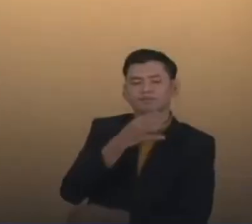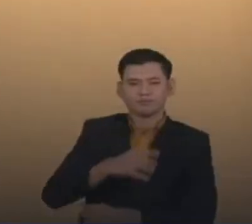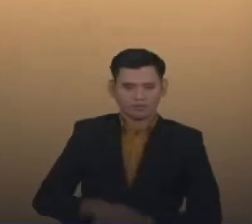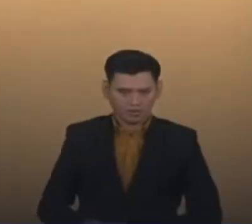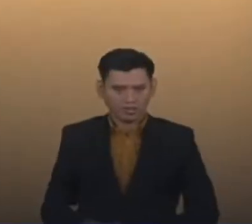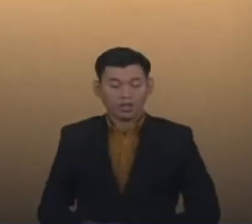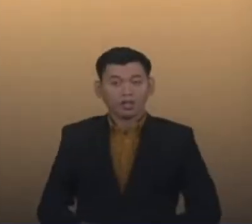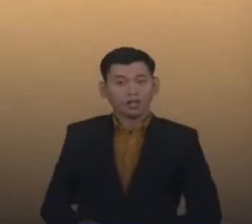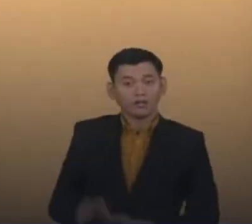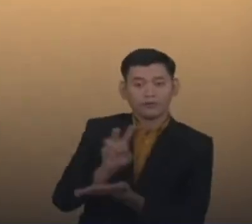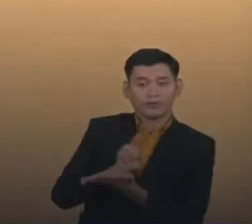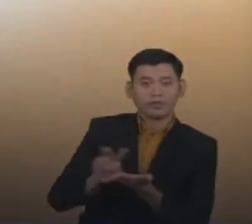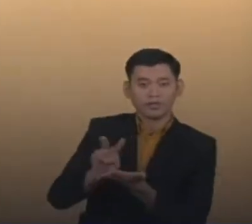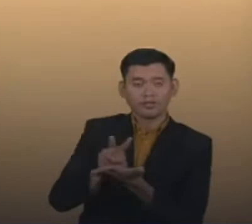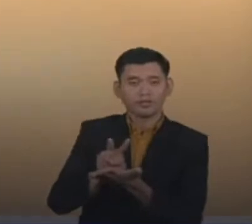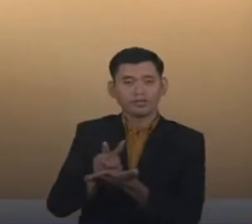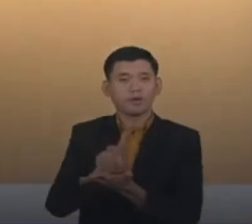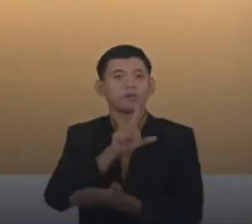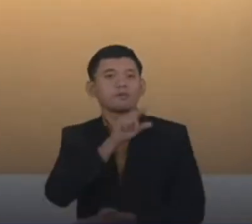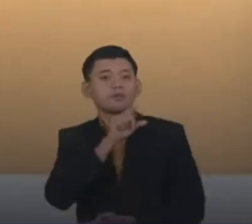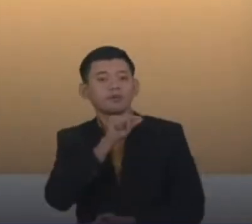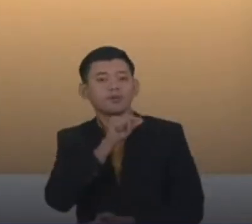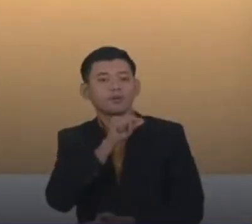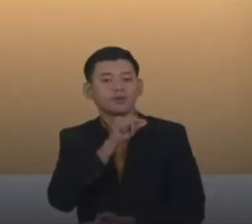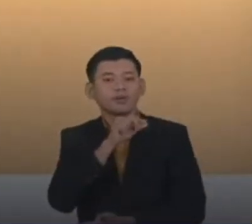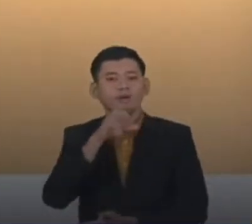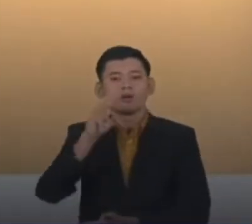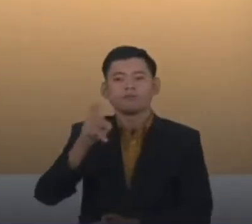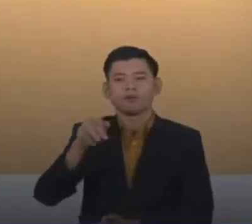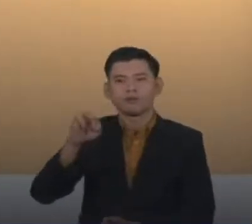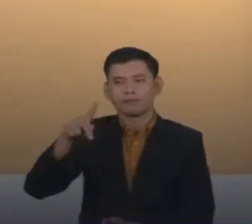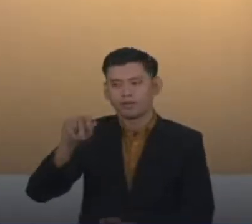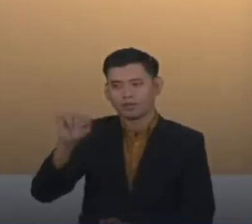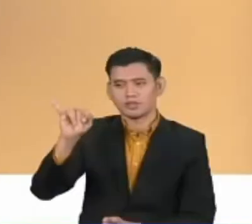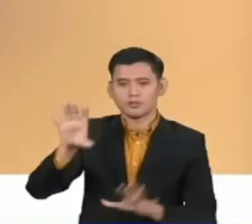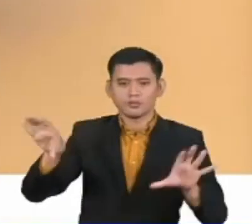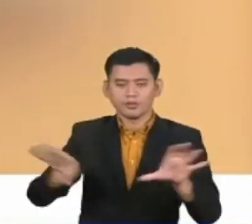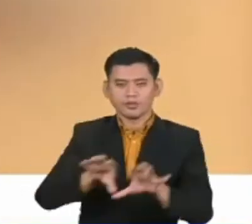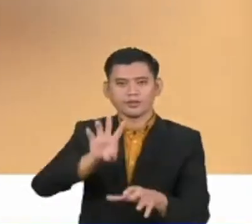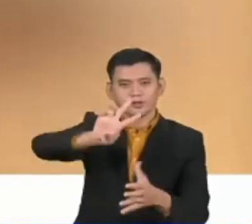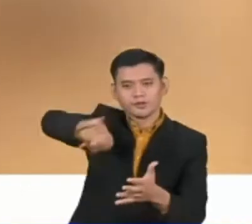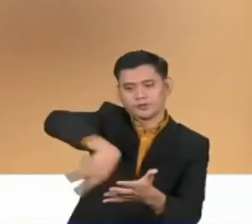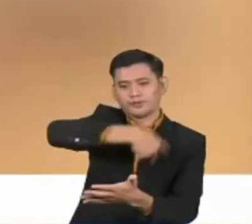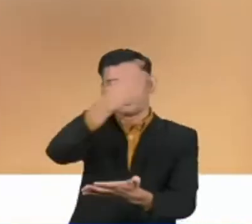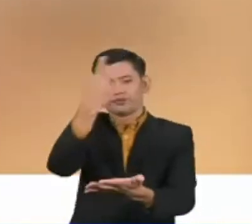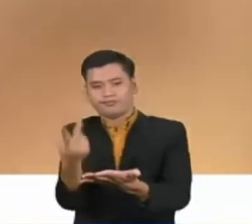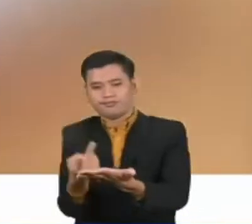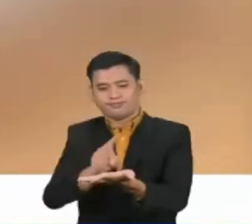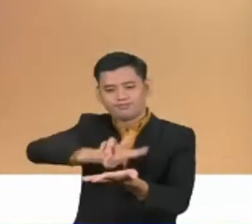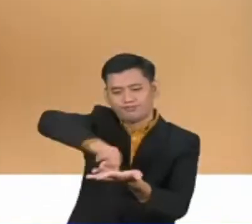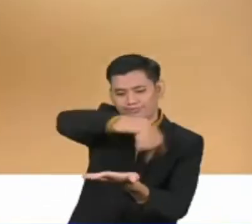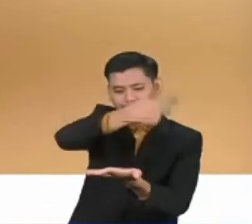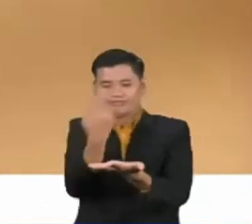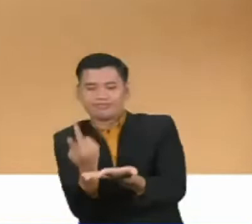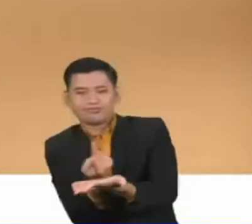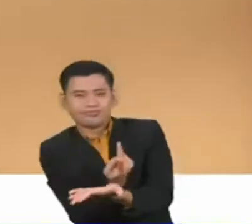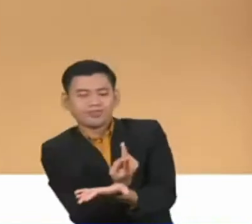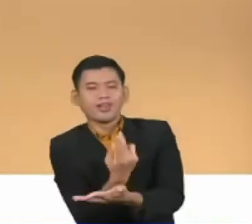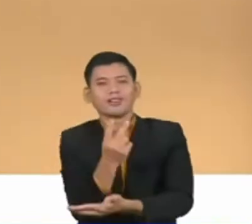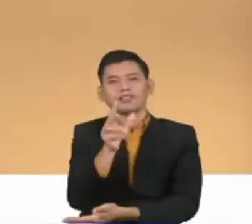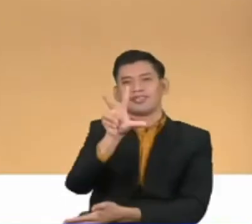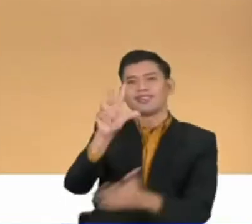Ini pula video seekor burung merpati yang melakukan lompatan balik kuang sebanyak 3 kali berturut-turut mendapat